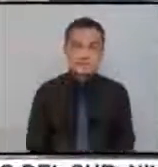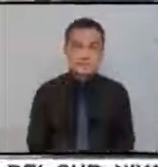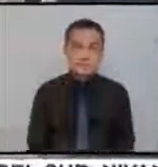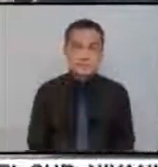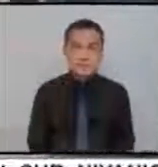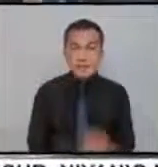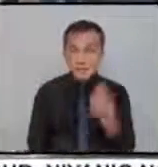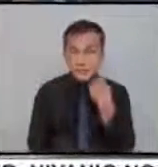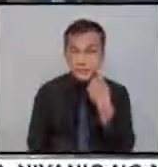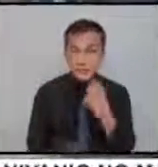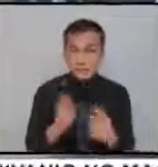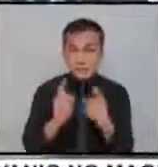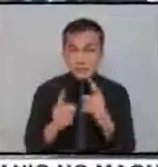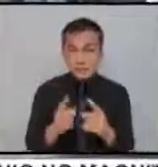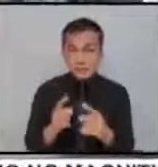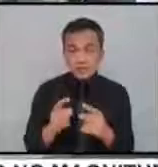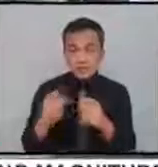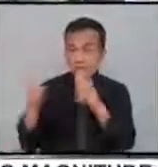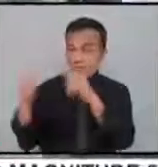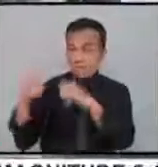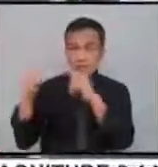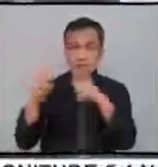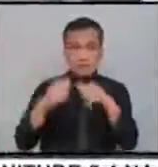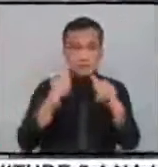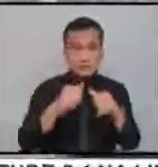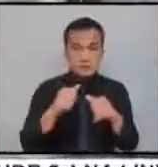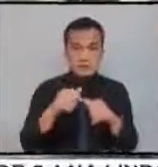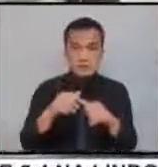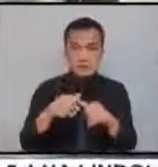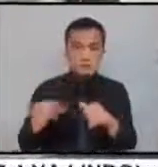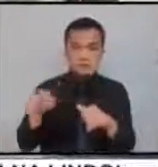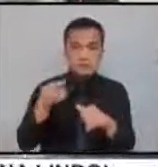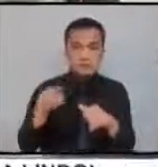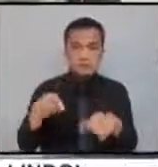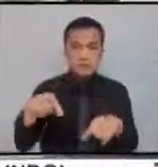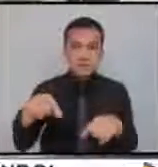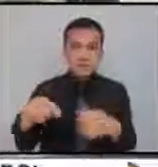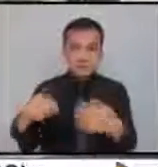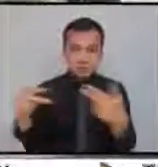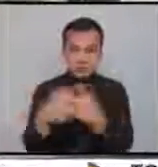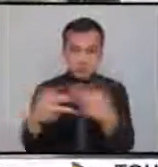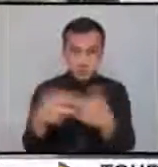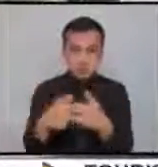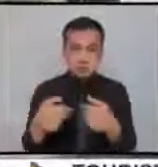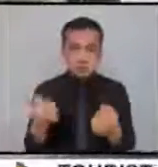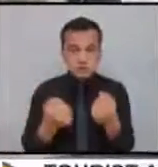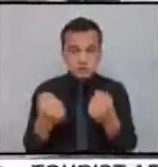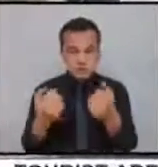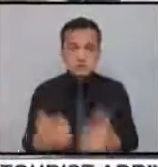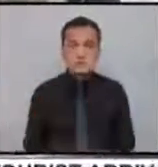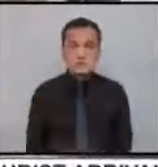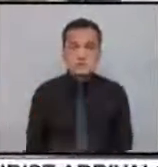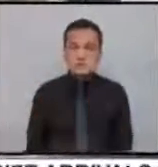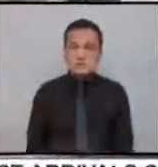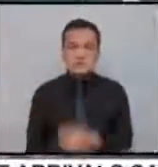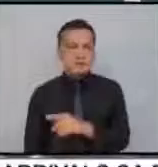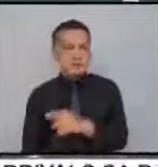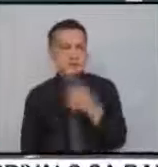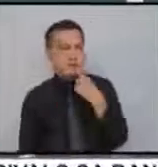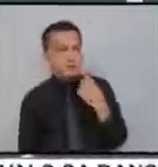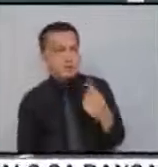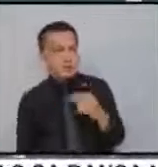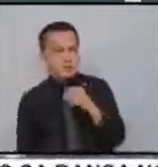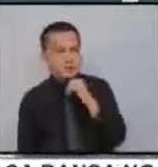naman ang halos lahat ng motorista na regular na dumadaan dito sa Commonwealth Avenue. Anila, hindi lang ito iwas